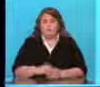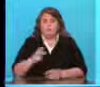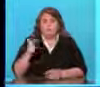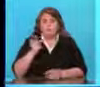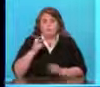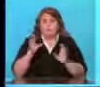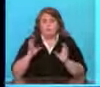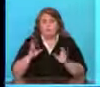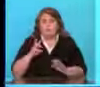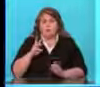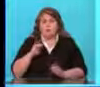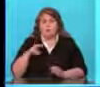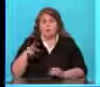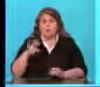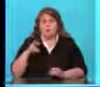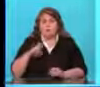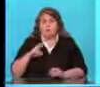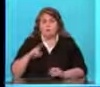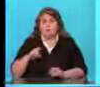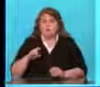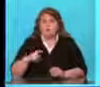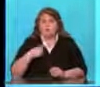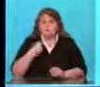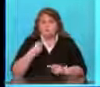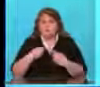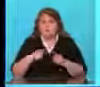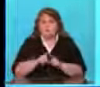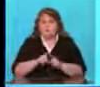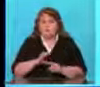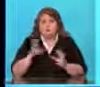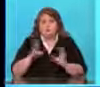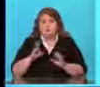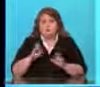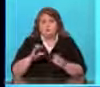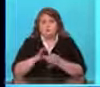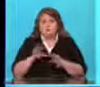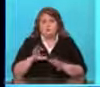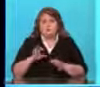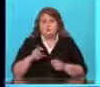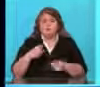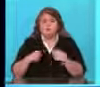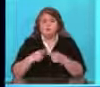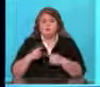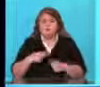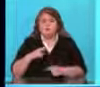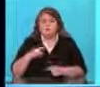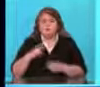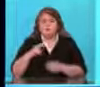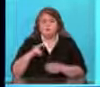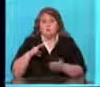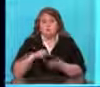Третий закон Менделя звучит таким образом. Так, закон независимого наследования признаков.